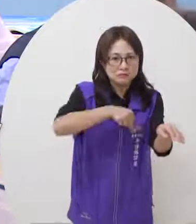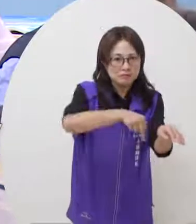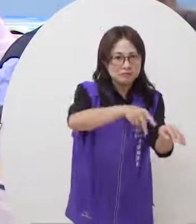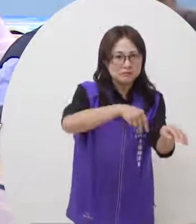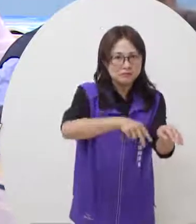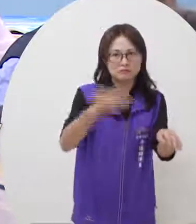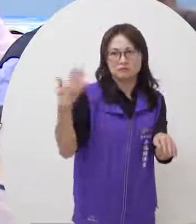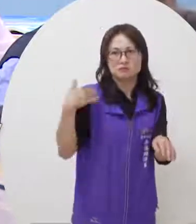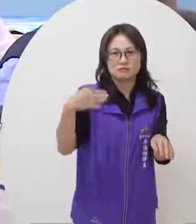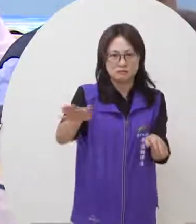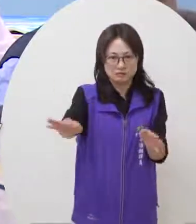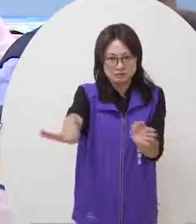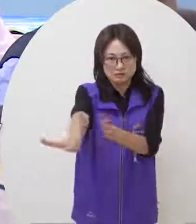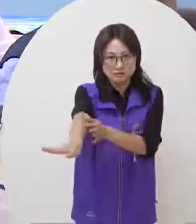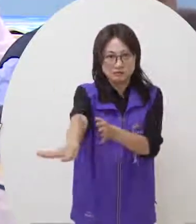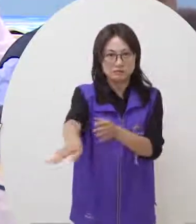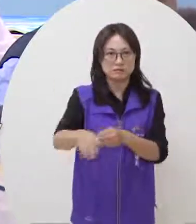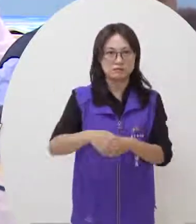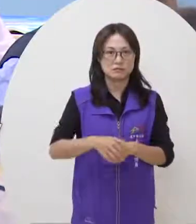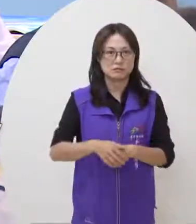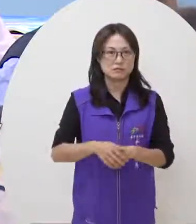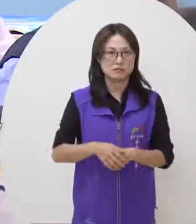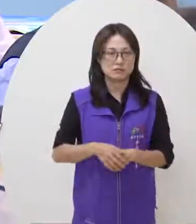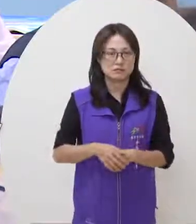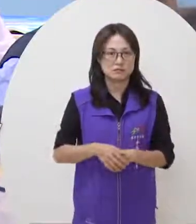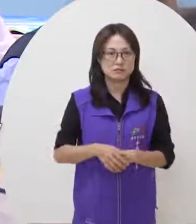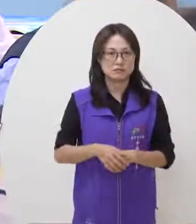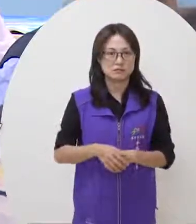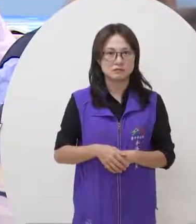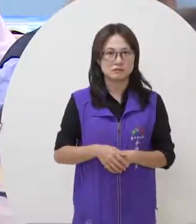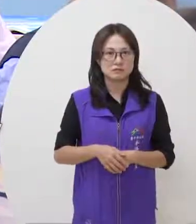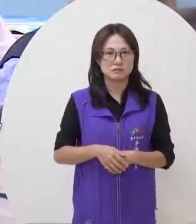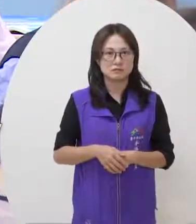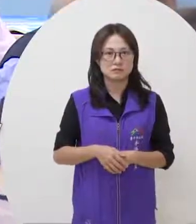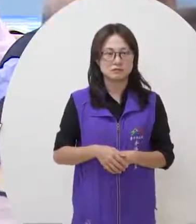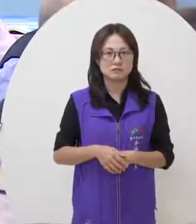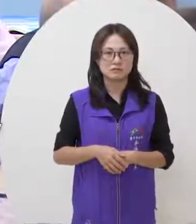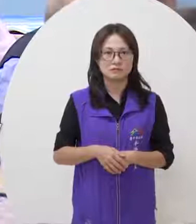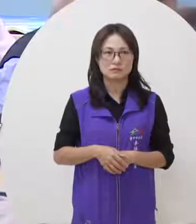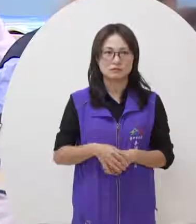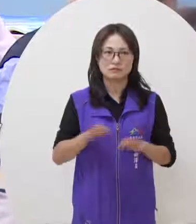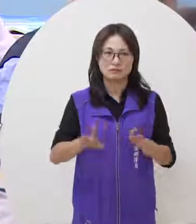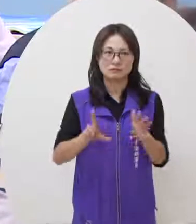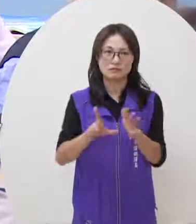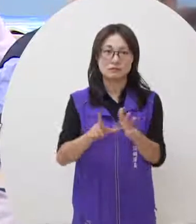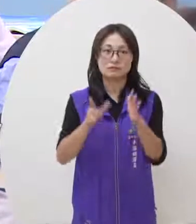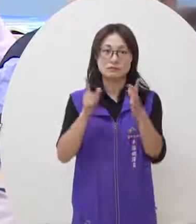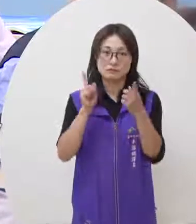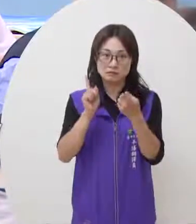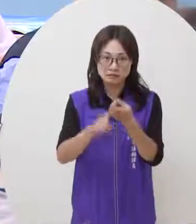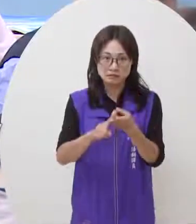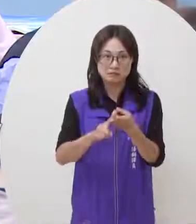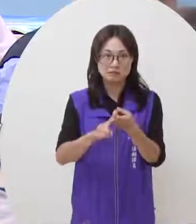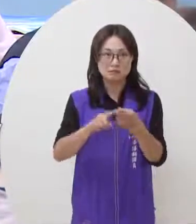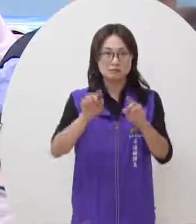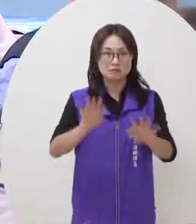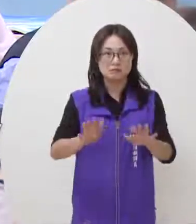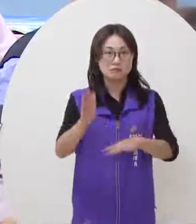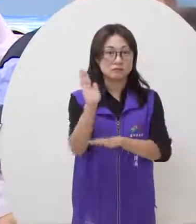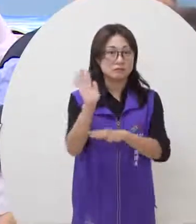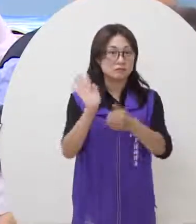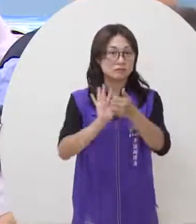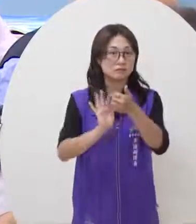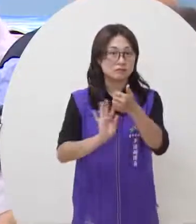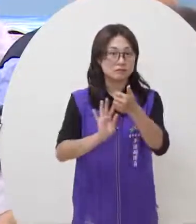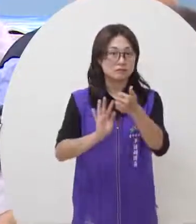敢走路靠右边这个只是说今天刚好我们优秀的市府团队也来